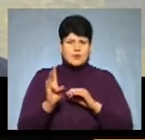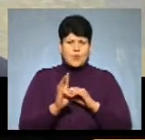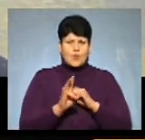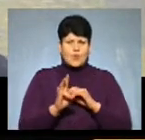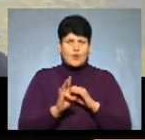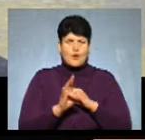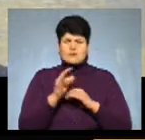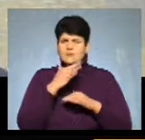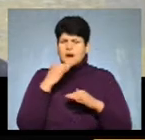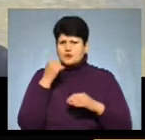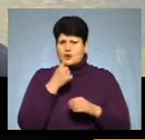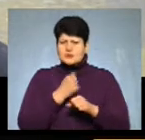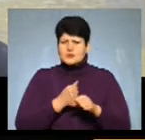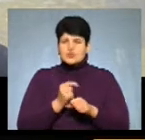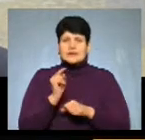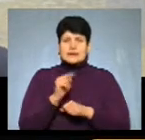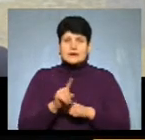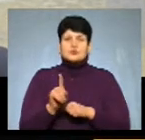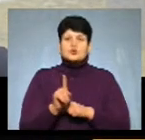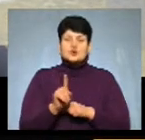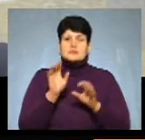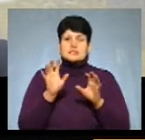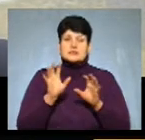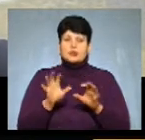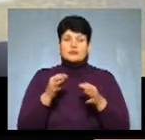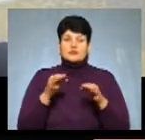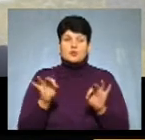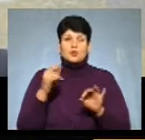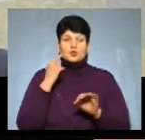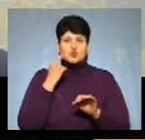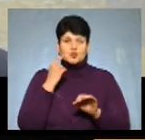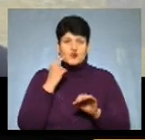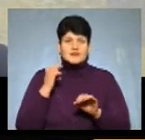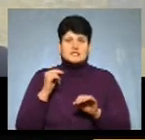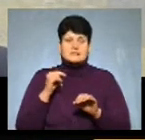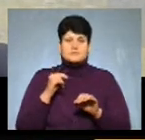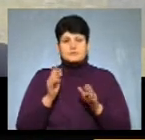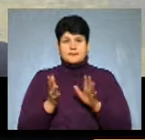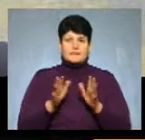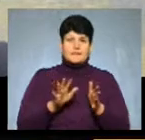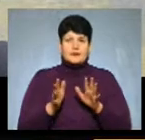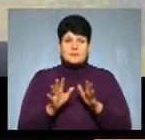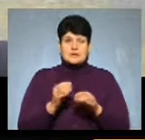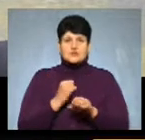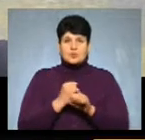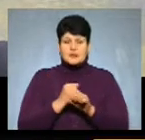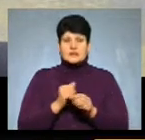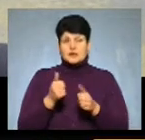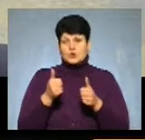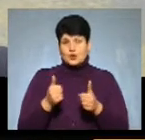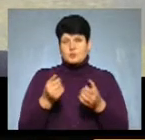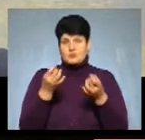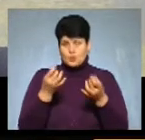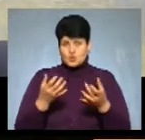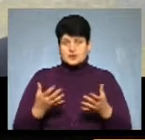які вже декілька років не працює над тим, щоб закон про свободу совісті менш-більш зробити добрим